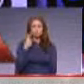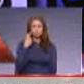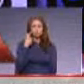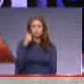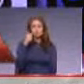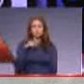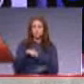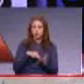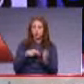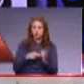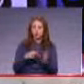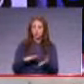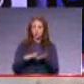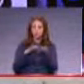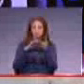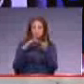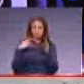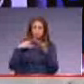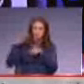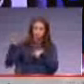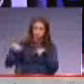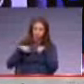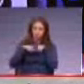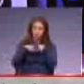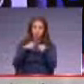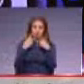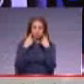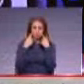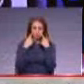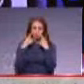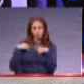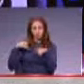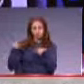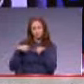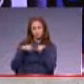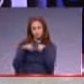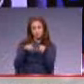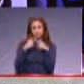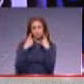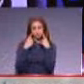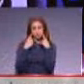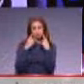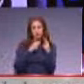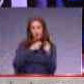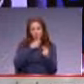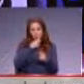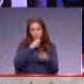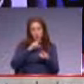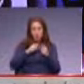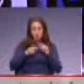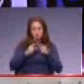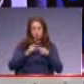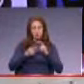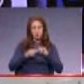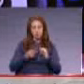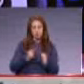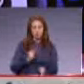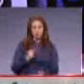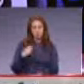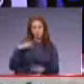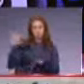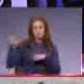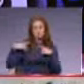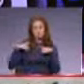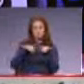هنزورهم ونطمن عليهم. هكون معنا مدام نبيلة عبيد، تعالوا نشوف هذه الزيارة الجميلة، لأن أنا بشكرها جدا مقدما أنها ادتنا الفرصة أن